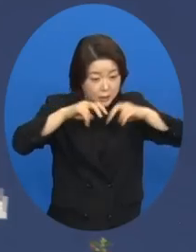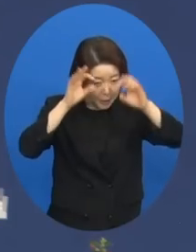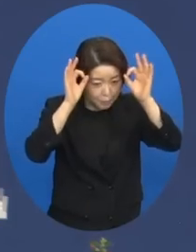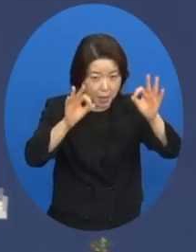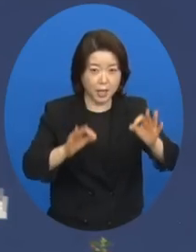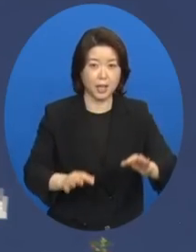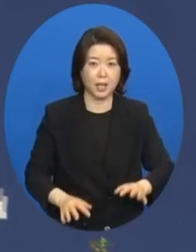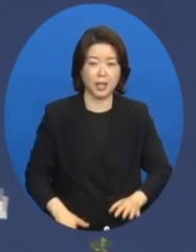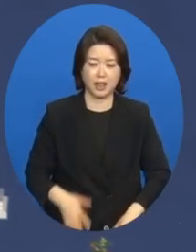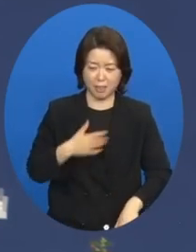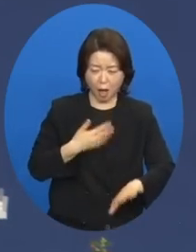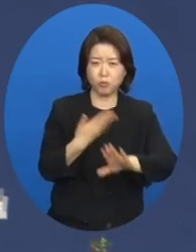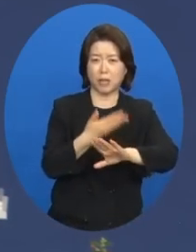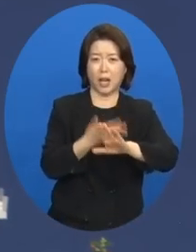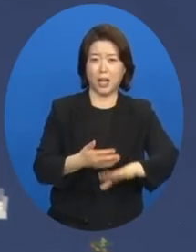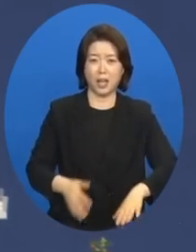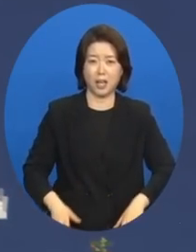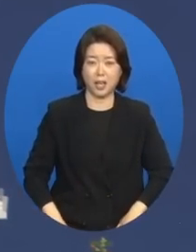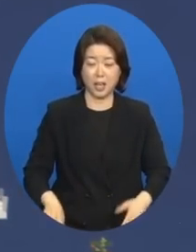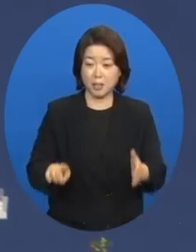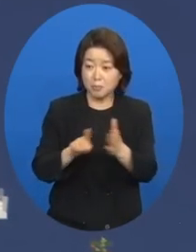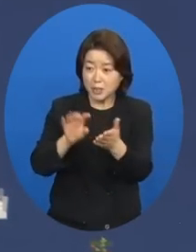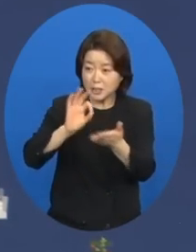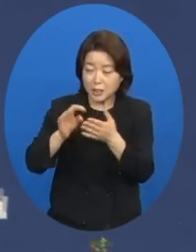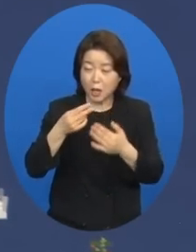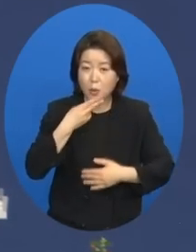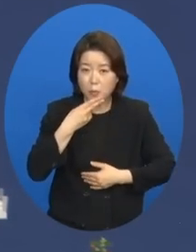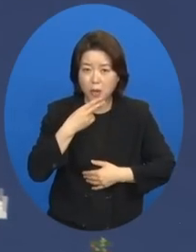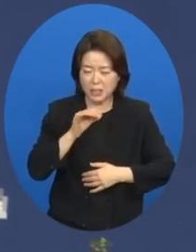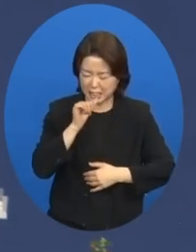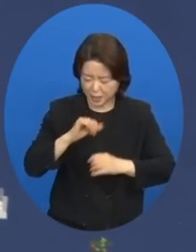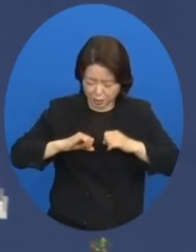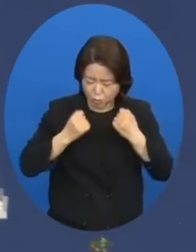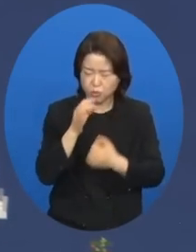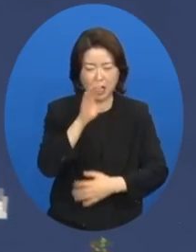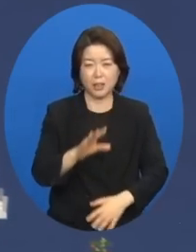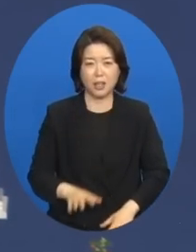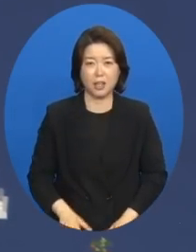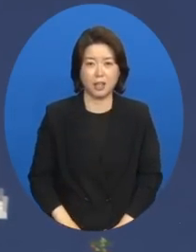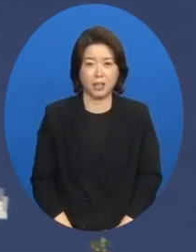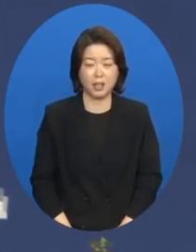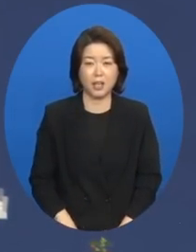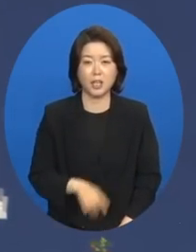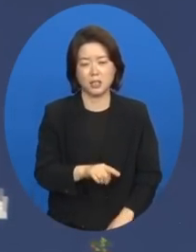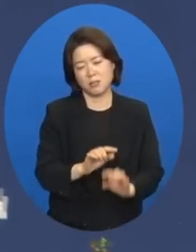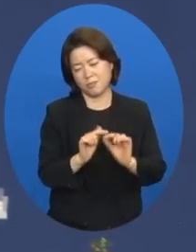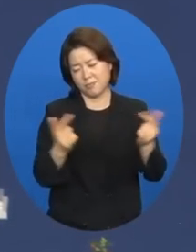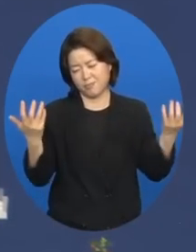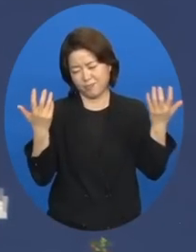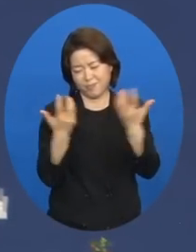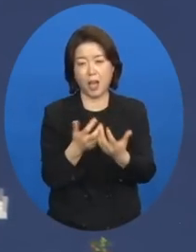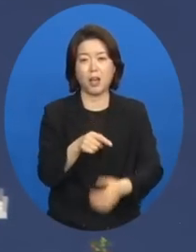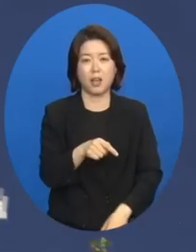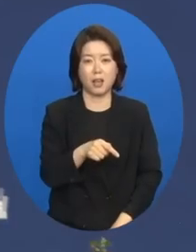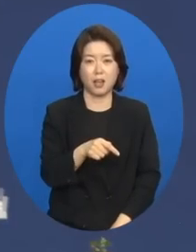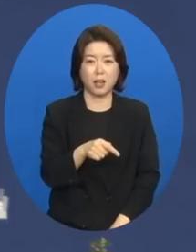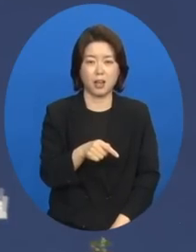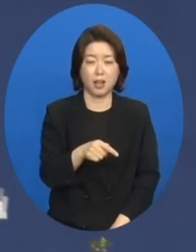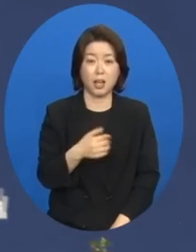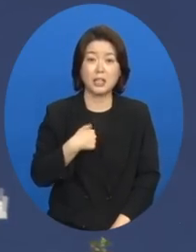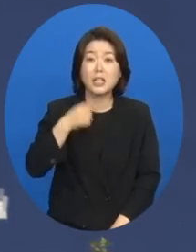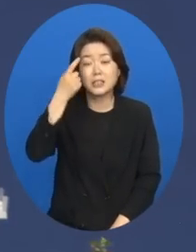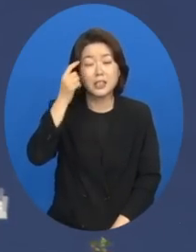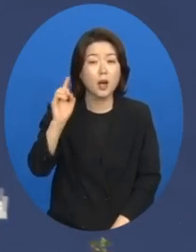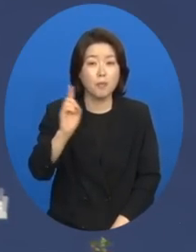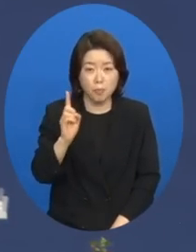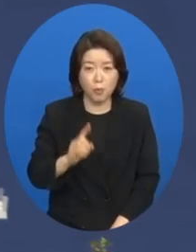내 본성하고 달라요. 믿음 안 쓰면 절대 순종할 수 없는 거예요. 이런 것들로 가득 차 있으니까 무슨 생각이 드냐면